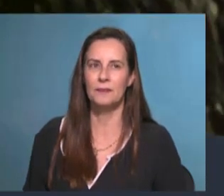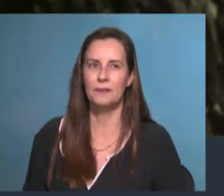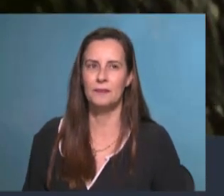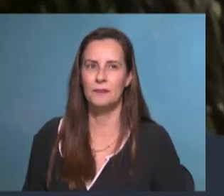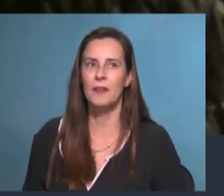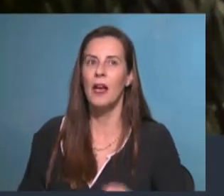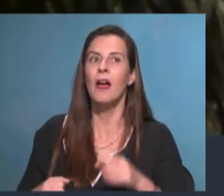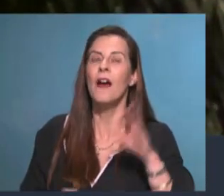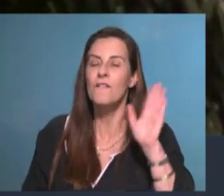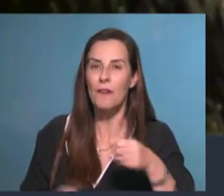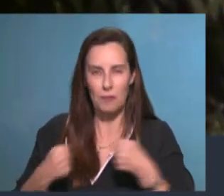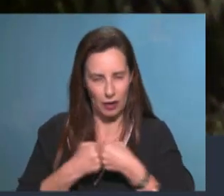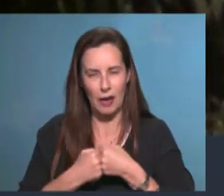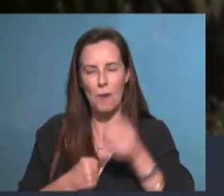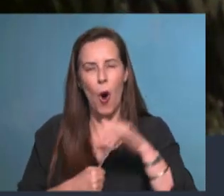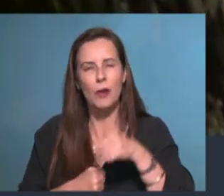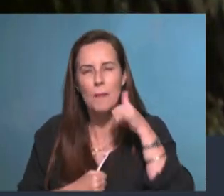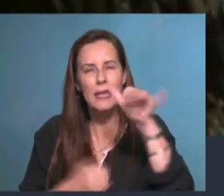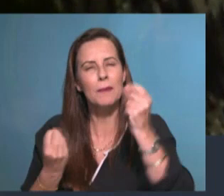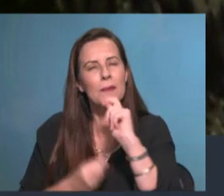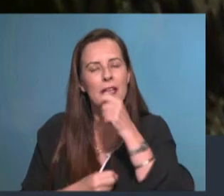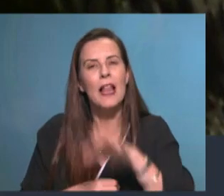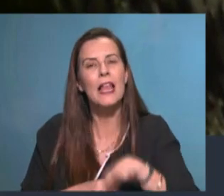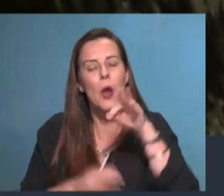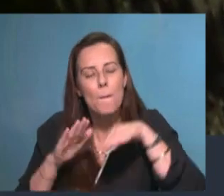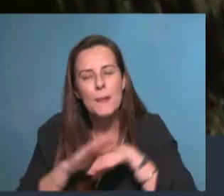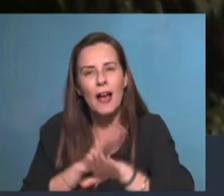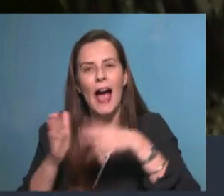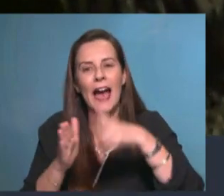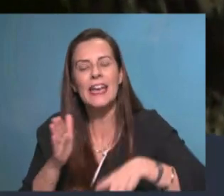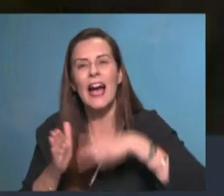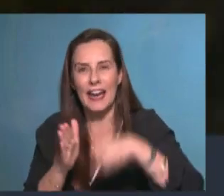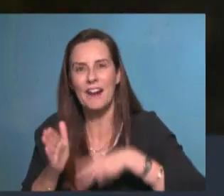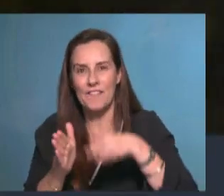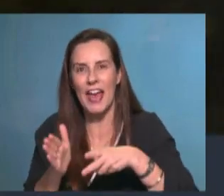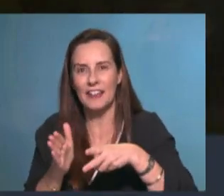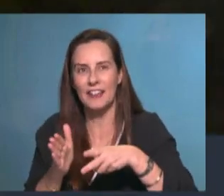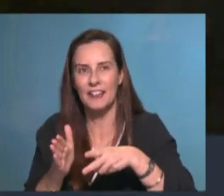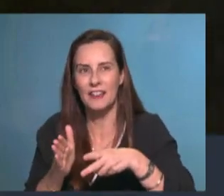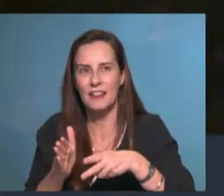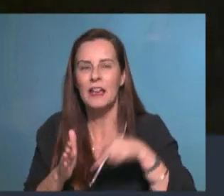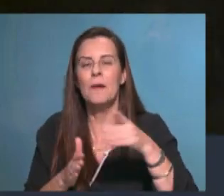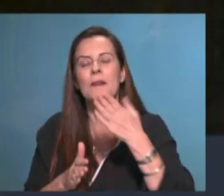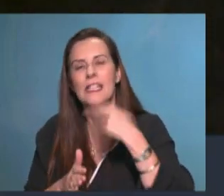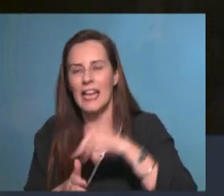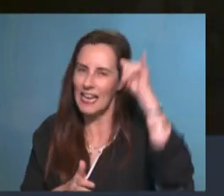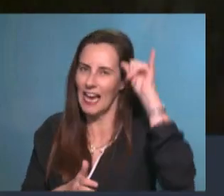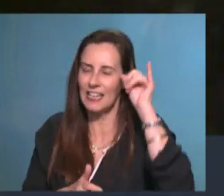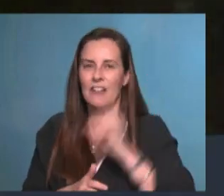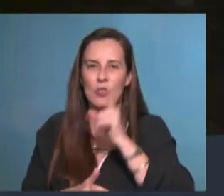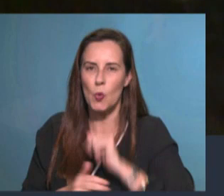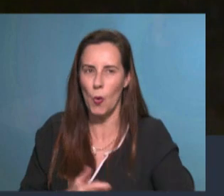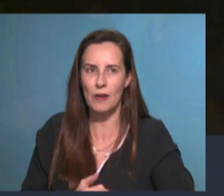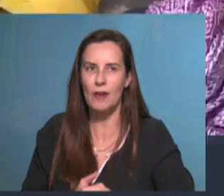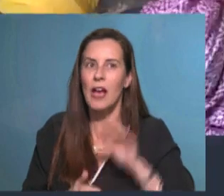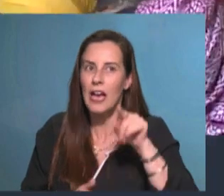ומאתגרים את עצמם עוד קצת במסע מלא מסתורין לגילוי מנהרה של הרכבת החיג'אזית במשולש הגבולות ישראל, ירדן וסוריה.